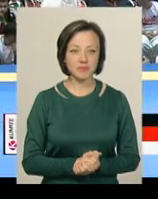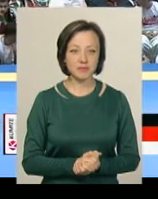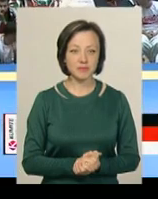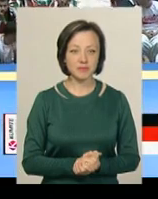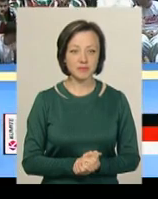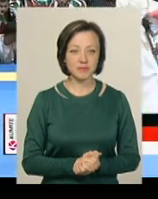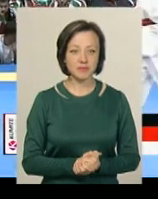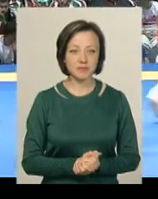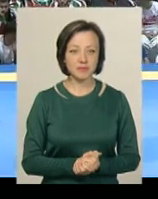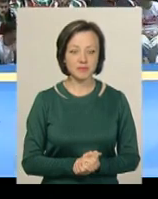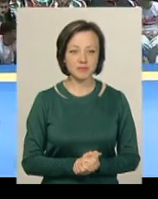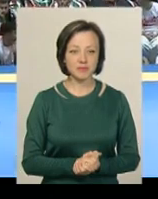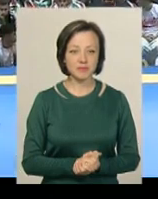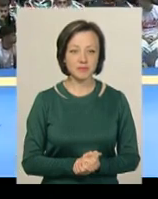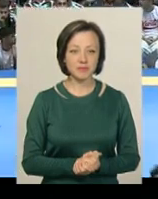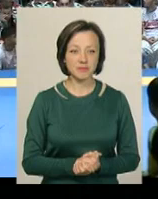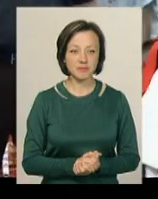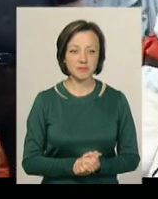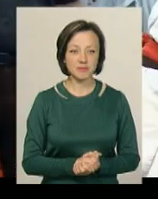Беренджі?